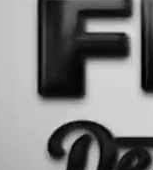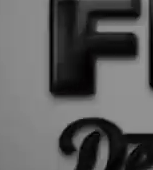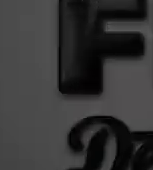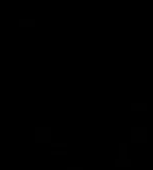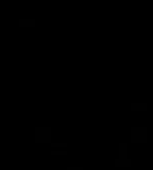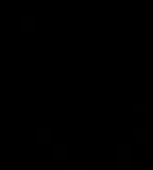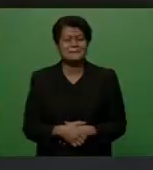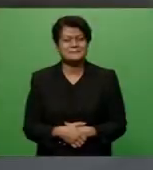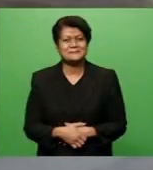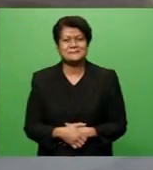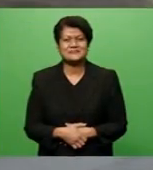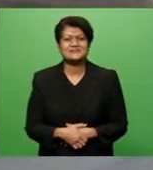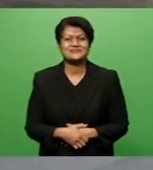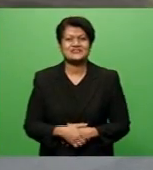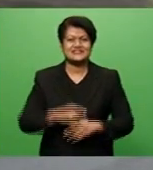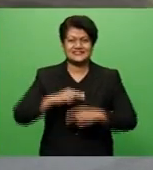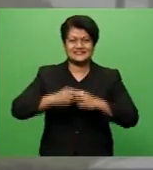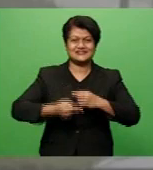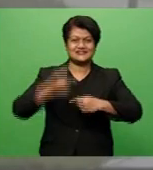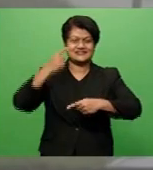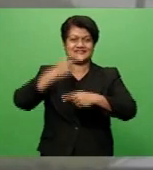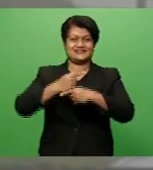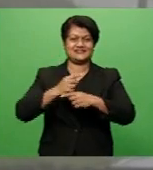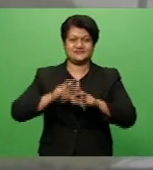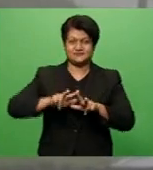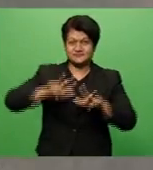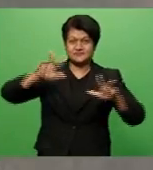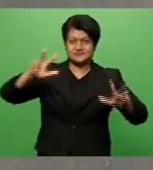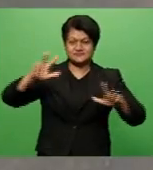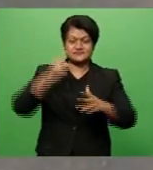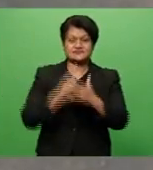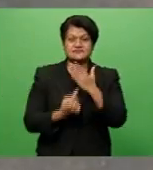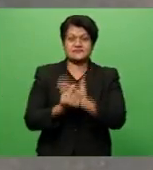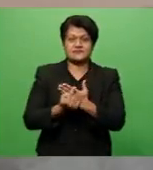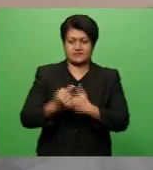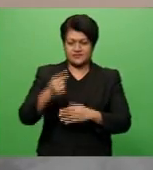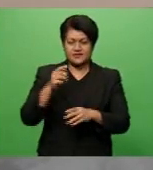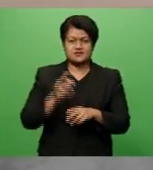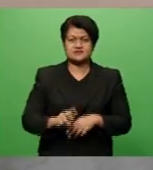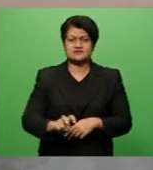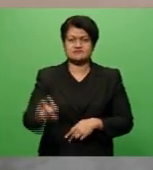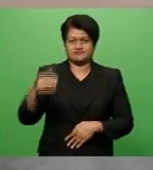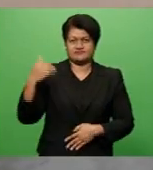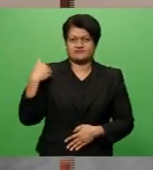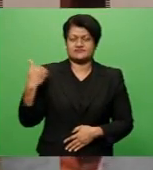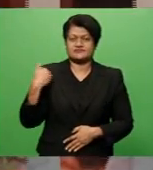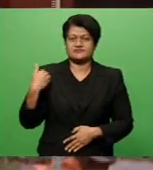2 देश की धड़कन. In the news tonight, Vanua Levu faces major transportation disruption.